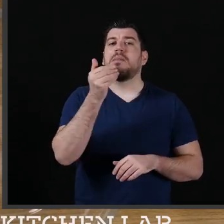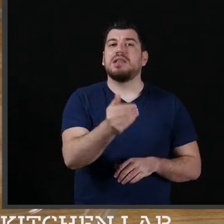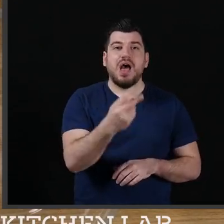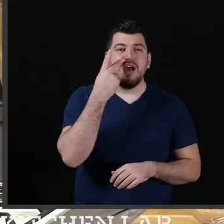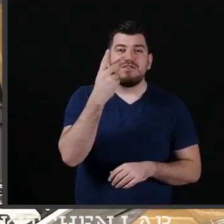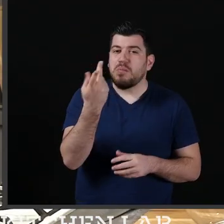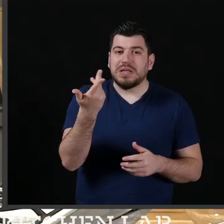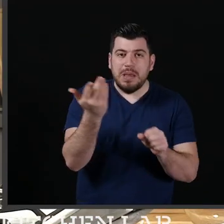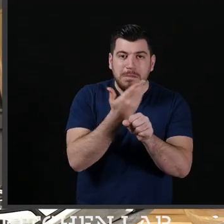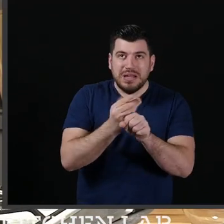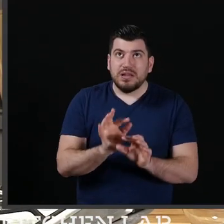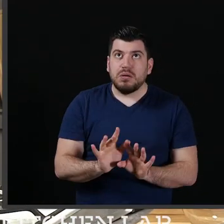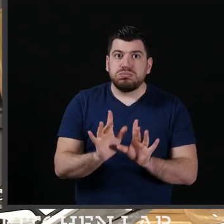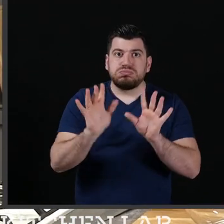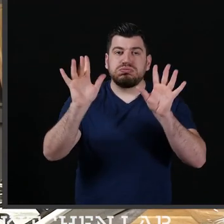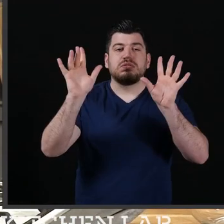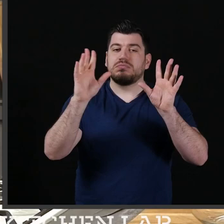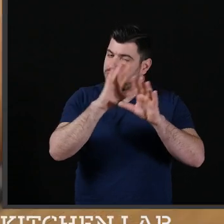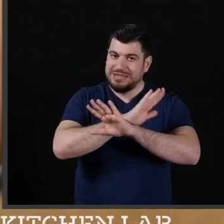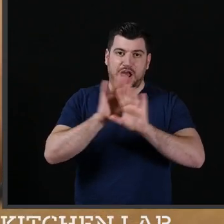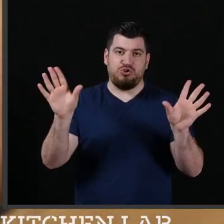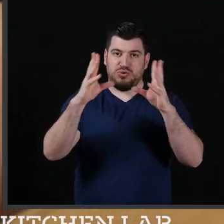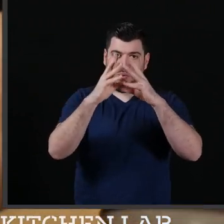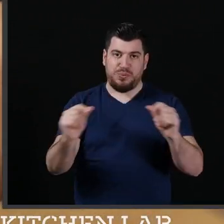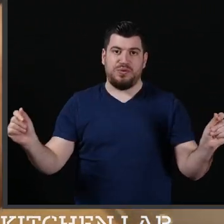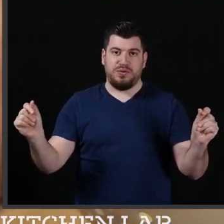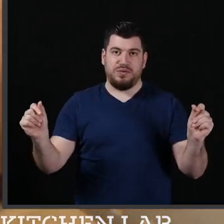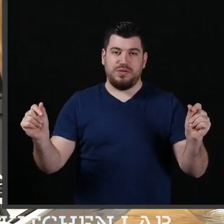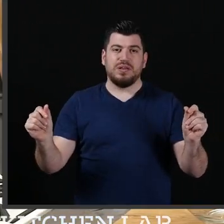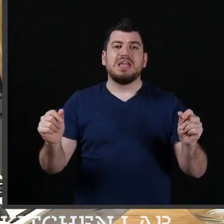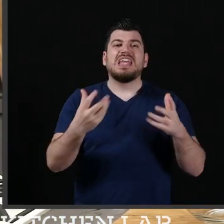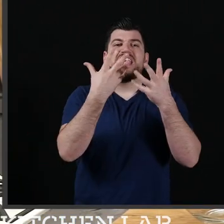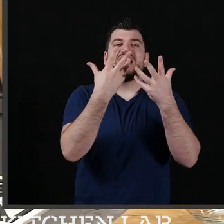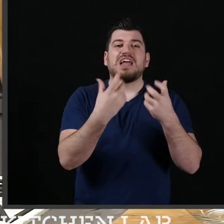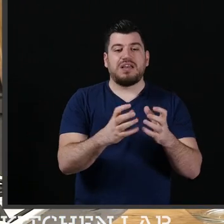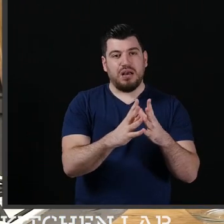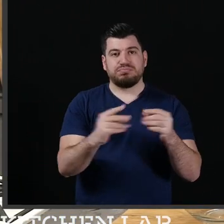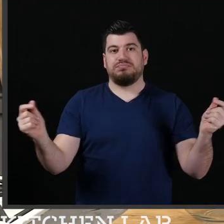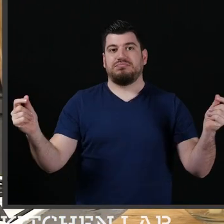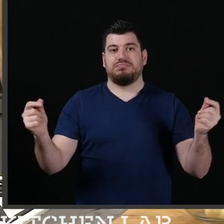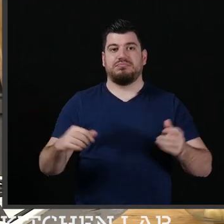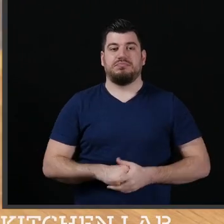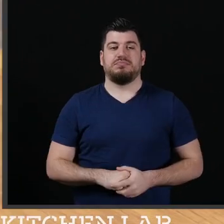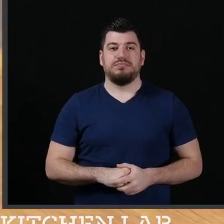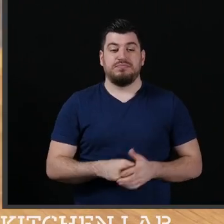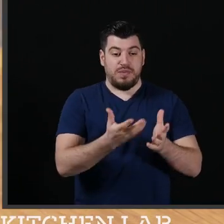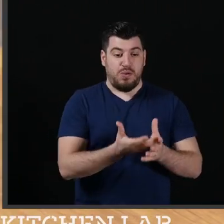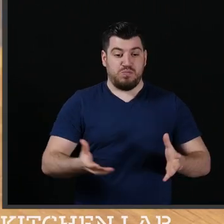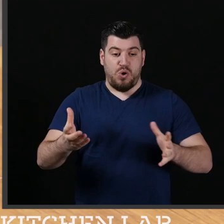να χνίζουνε. Χνίζουνε λίγο και η περισσότερη υγρασία που είχαν γύρω-γύρω έχει φύγει. Αυτό θέλαμε να κάνουμε. Τώρα, τις αδειάζουμε σε ένα